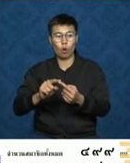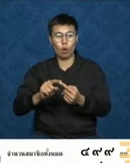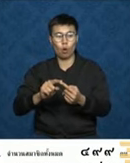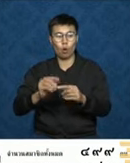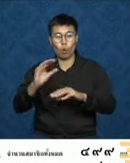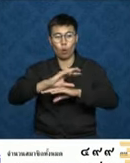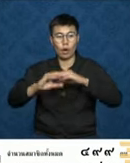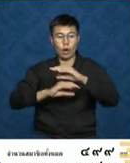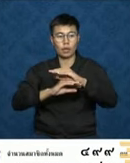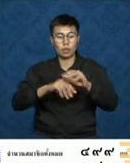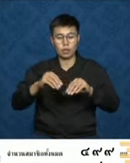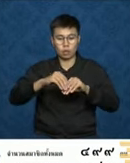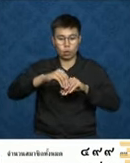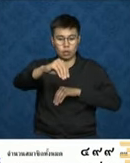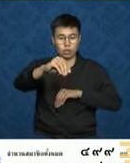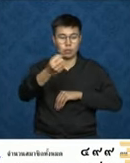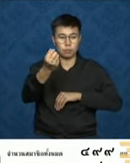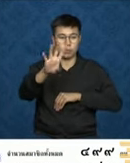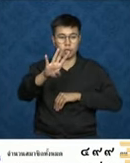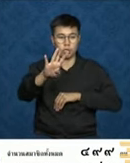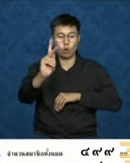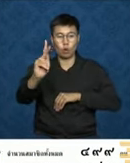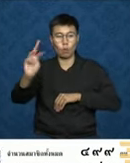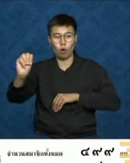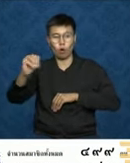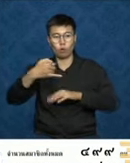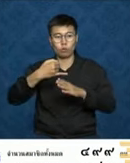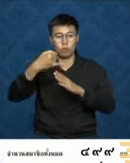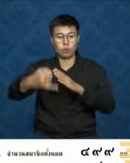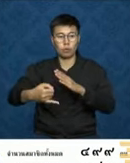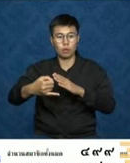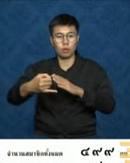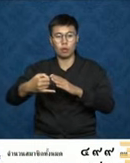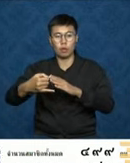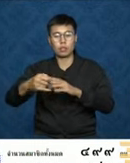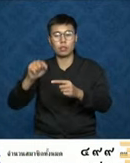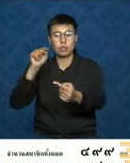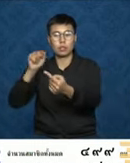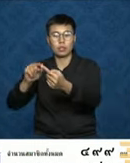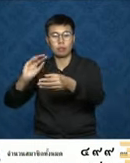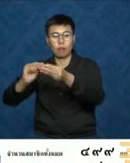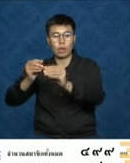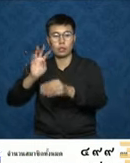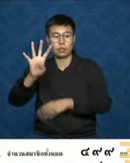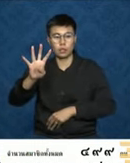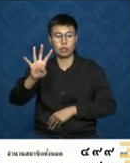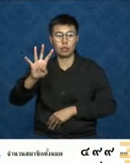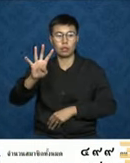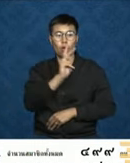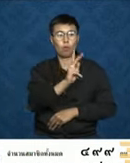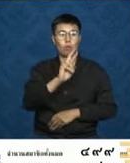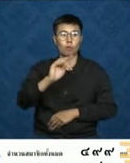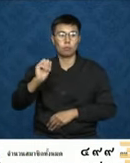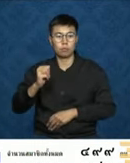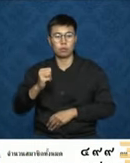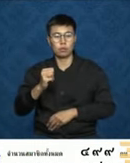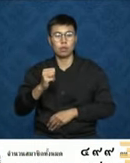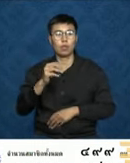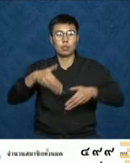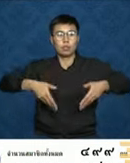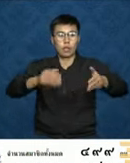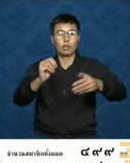ทางยาว 14กมบรรจบกับททางหลวงแผ่นดินหมายเลข 4ซึ่งกรมทางหลวงชนบทเนี่ยได้สำรวจ